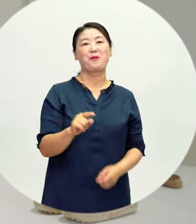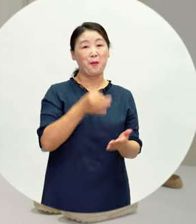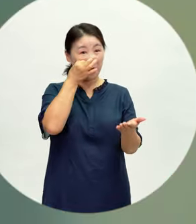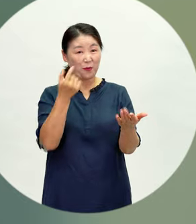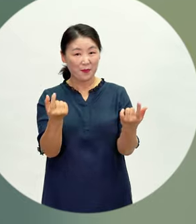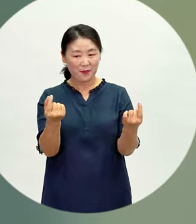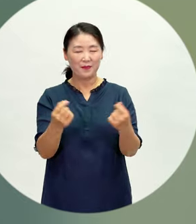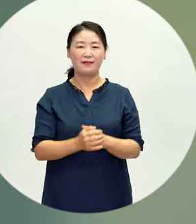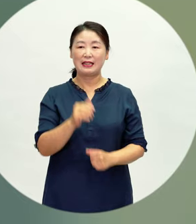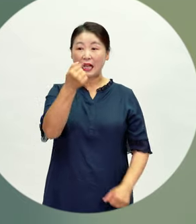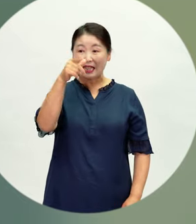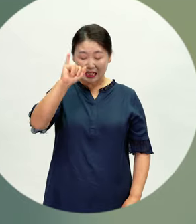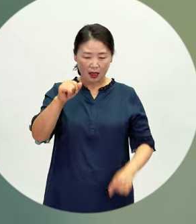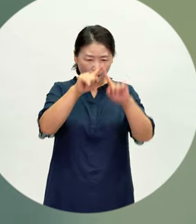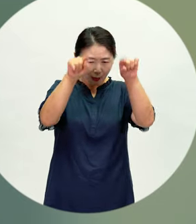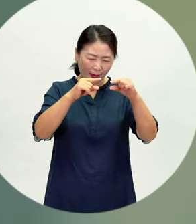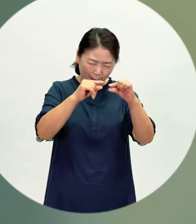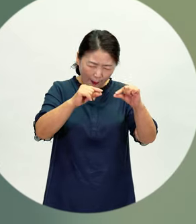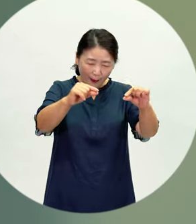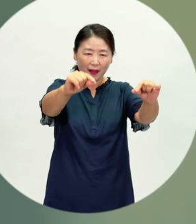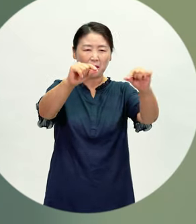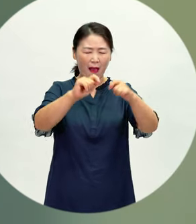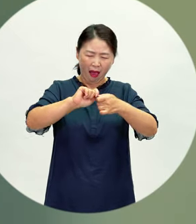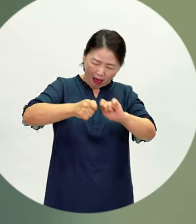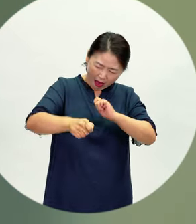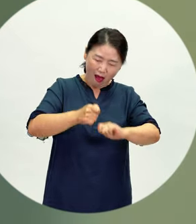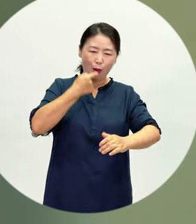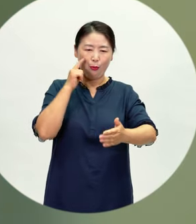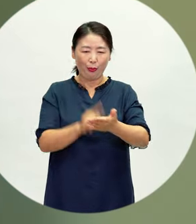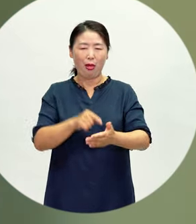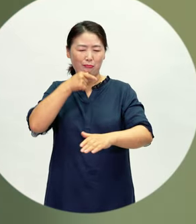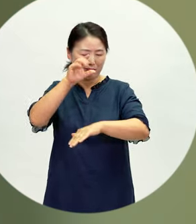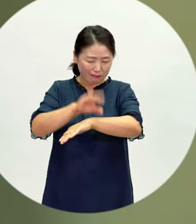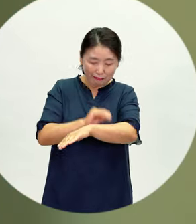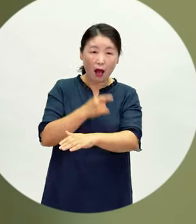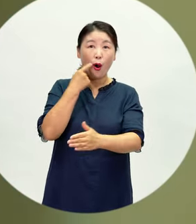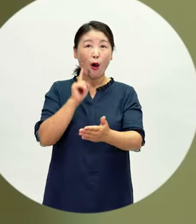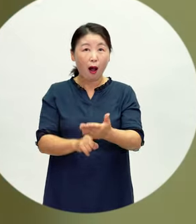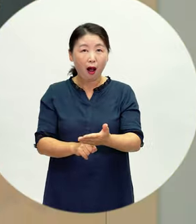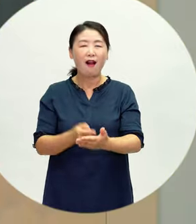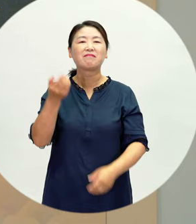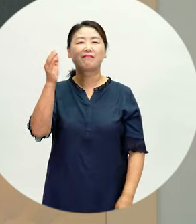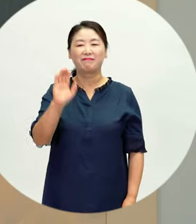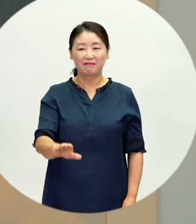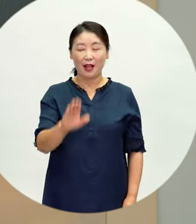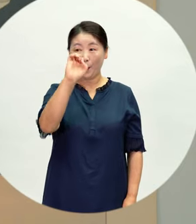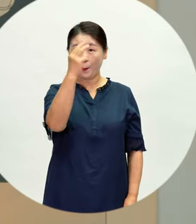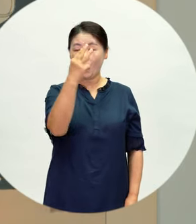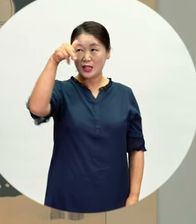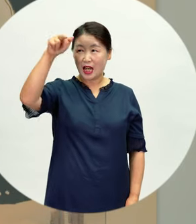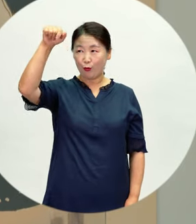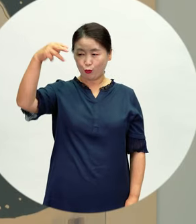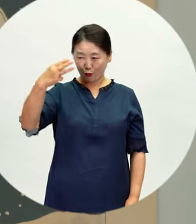말인데요. 한지는 얇은 종이로 보여서 찢기기도 쉽고 젖기도 쉽다고 생각을 하지만 폴 자쿨레